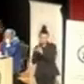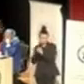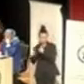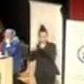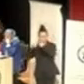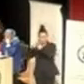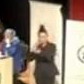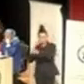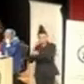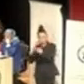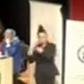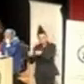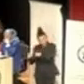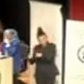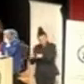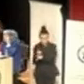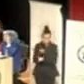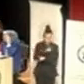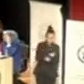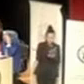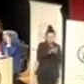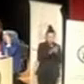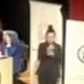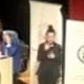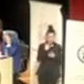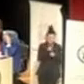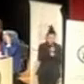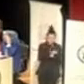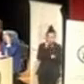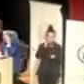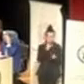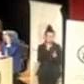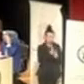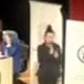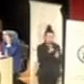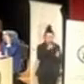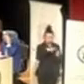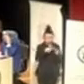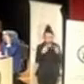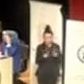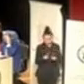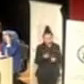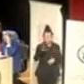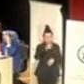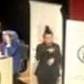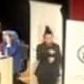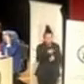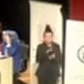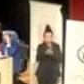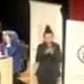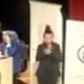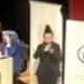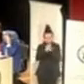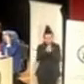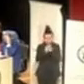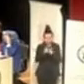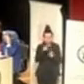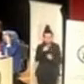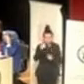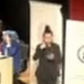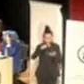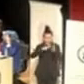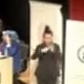diyebiliriz bir yandan. Burada tercümanların yaptığı çevirilerden sonra bunlar Greenbox tekniğiyle çekildi. Ve sayfaların